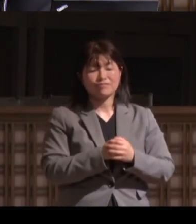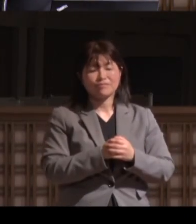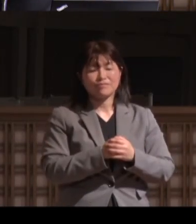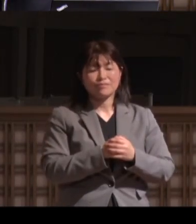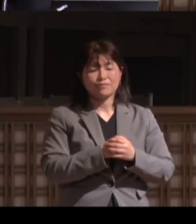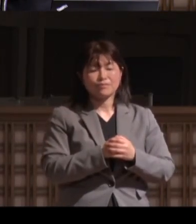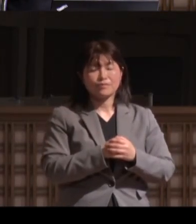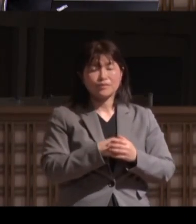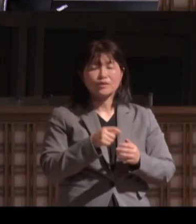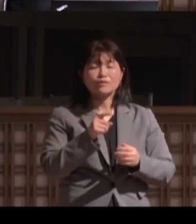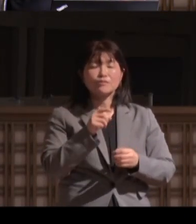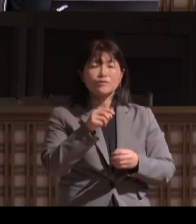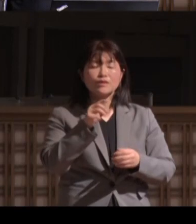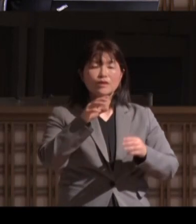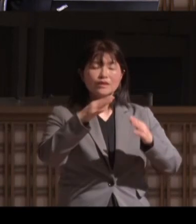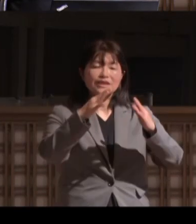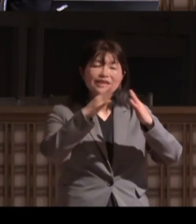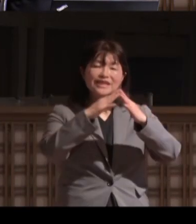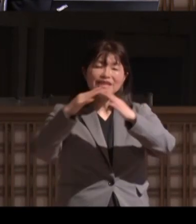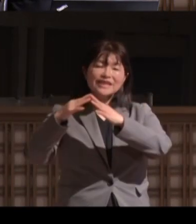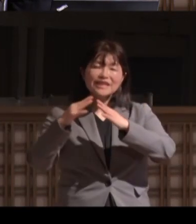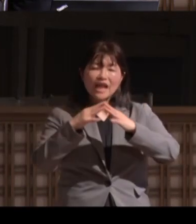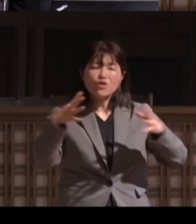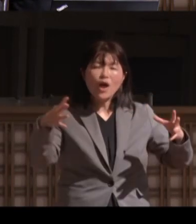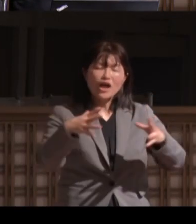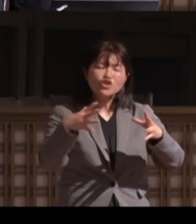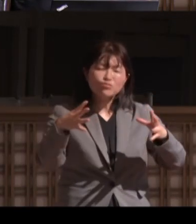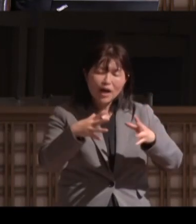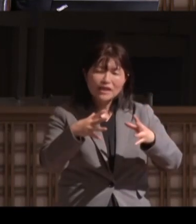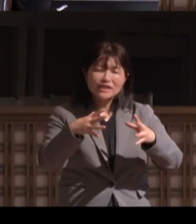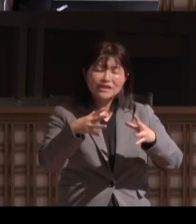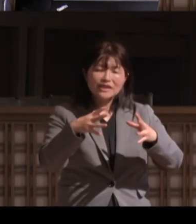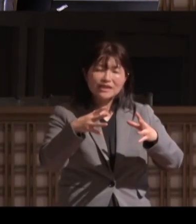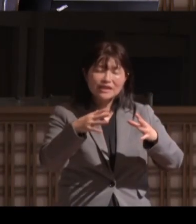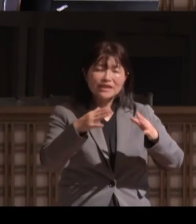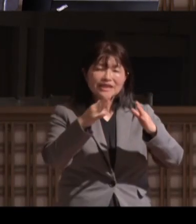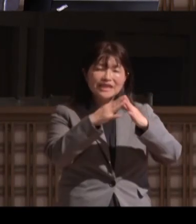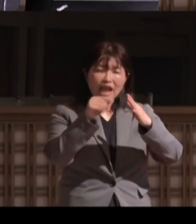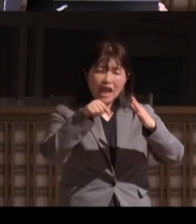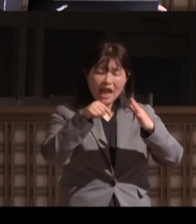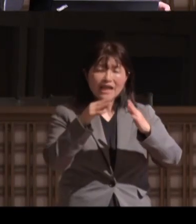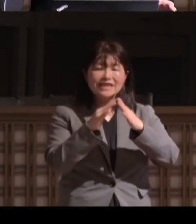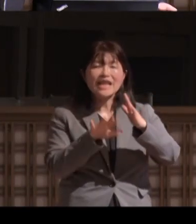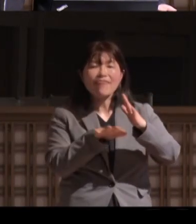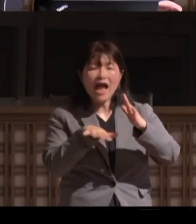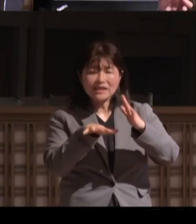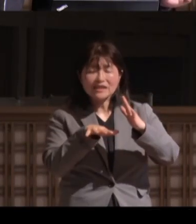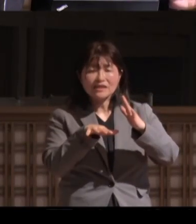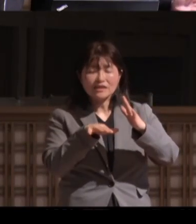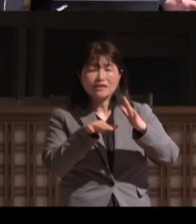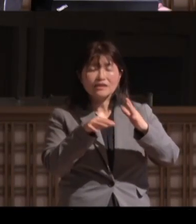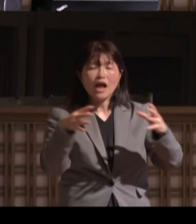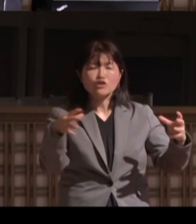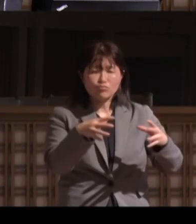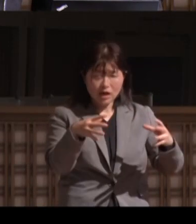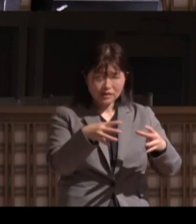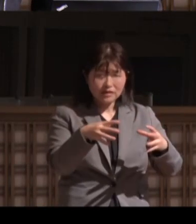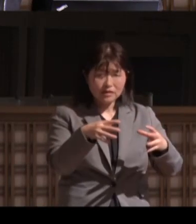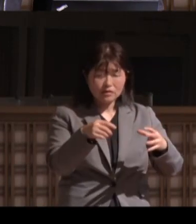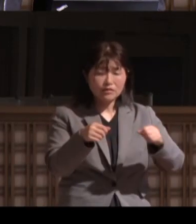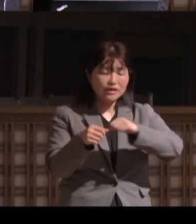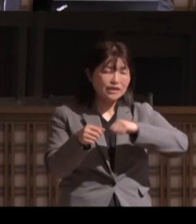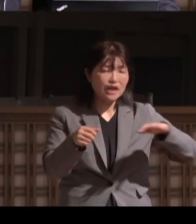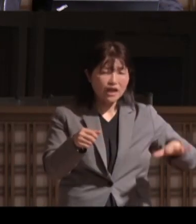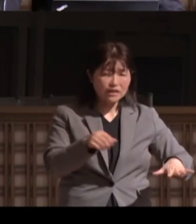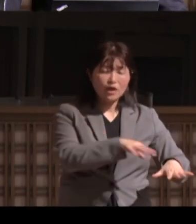しかしですね一言で言えば家の集まりでやってると家というのは世帯のことですそうするとどうしてもですね左下に書い